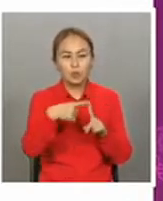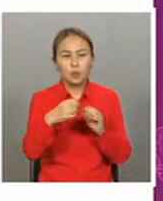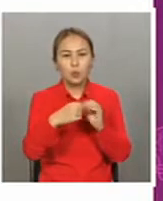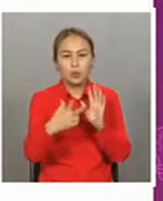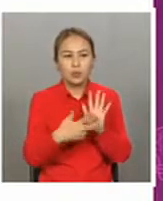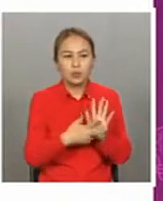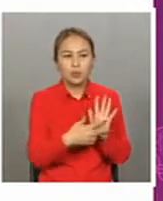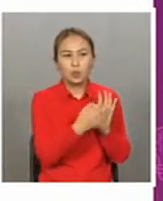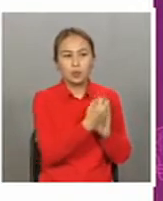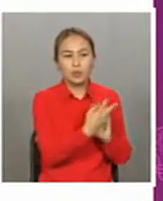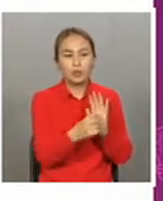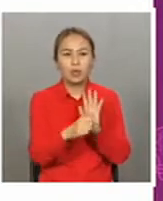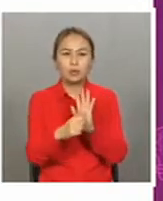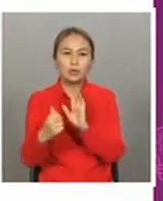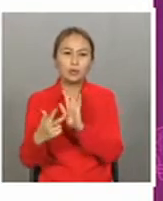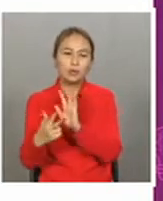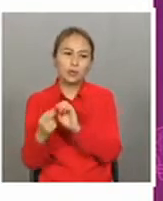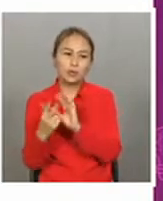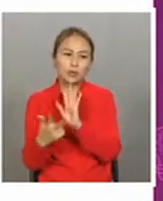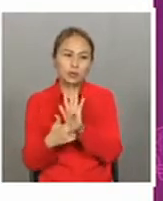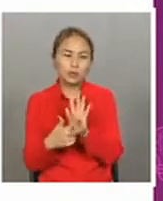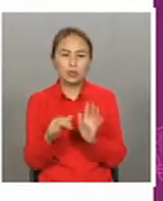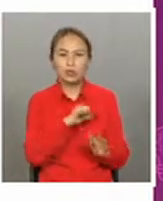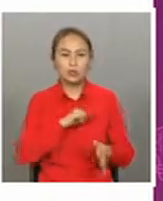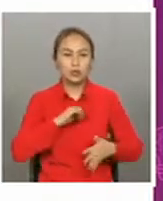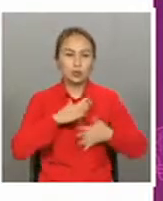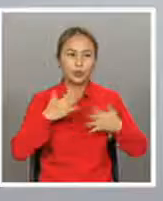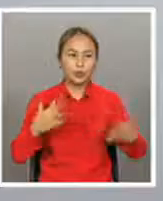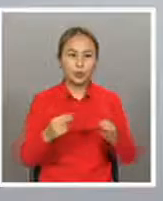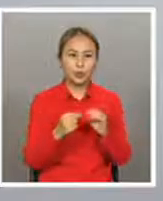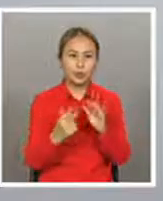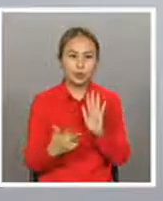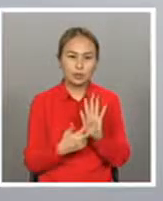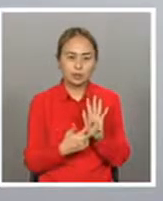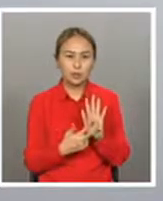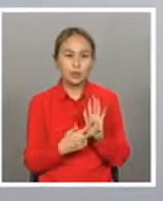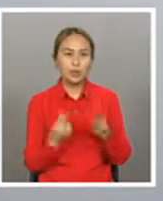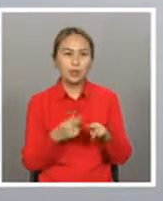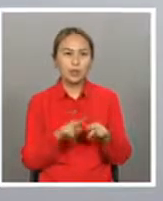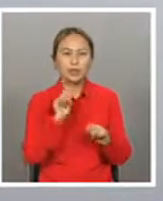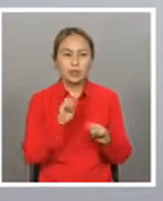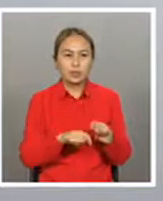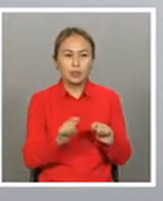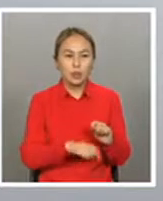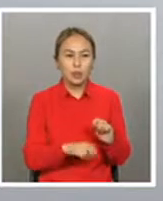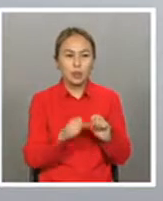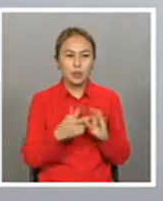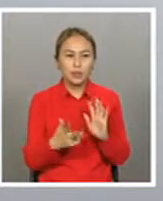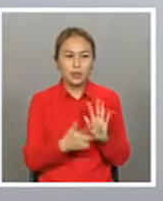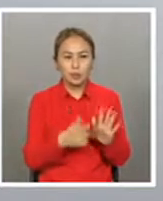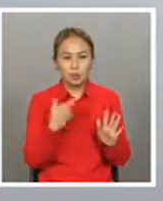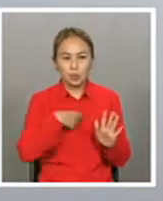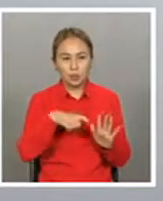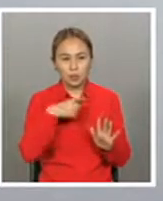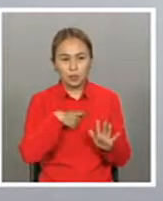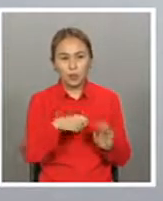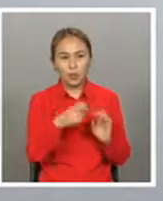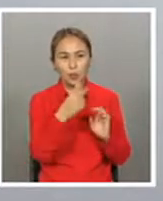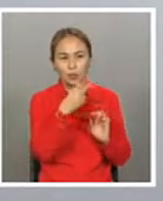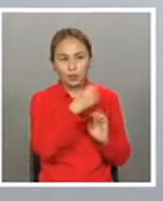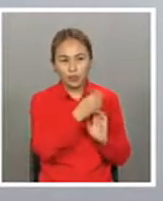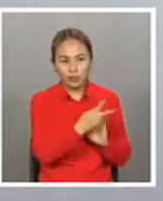қой, ортақ бөлім табу үшін үлкеніне қараймыз, яғни 18, және тексереміз. 18-дің өзі 12-ге